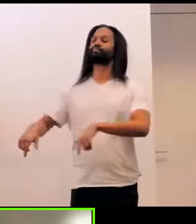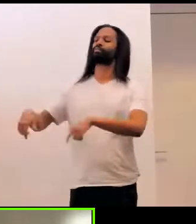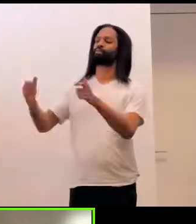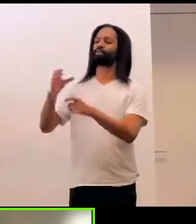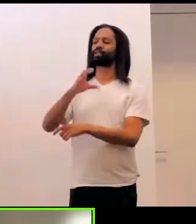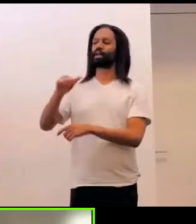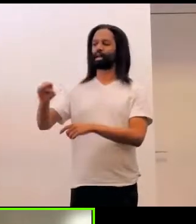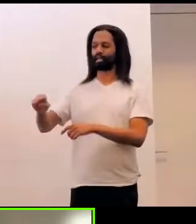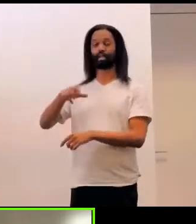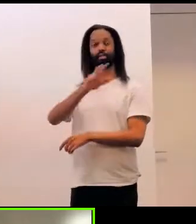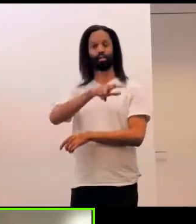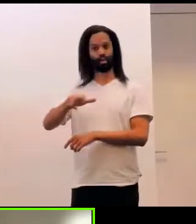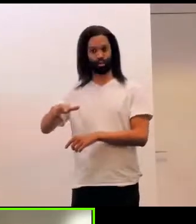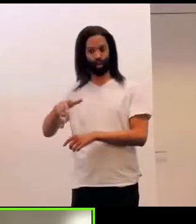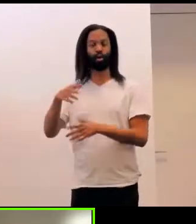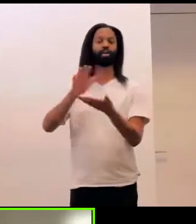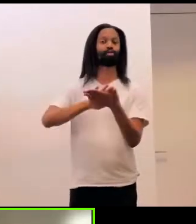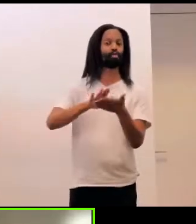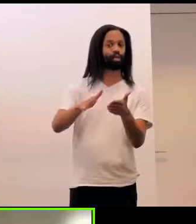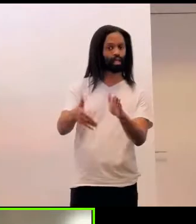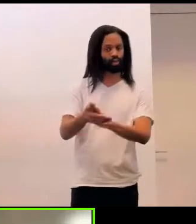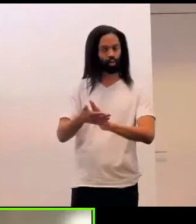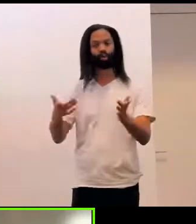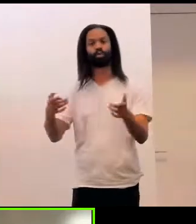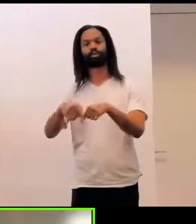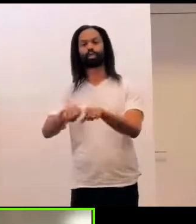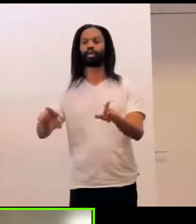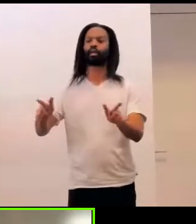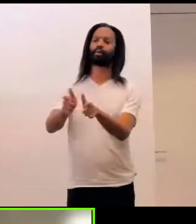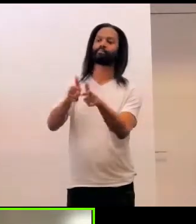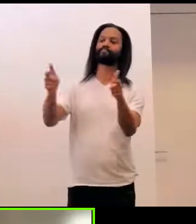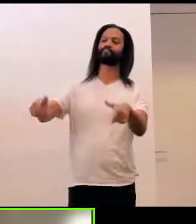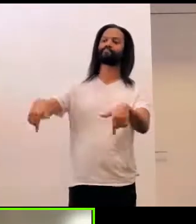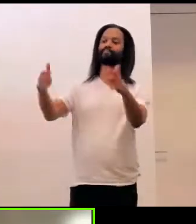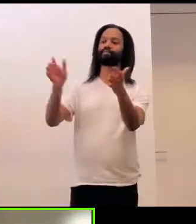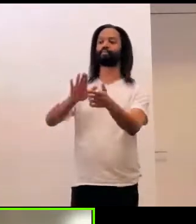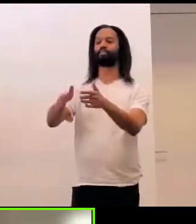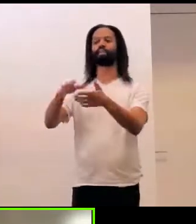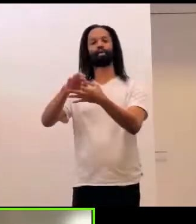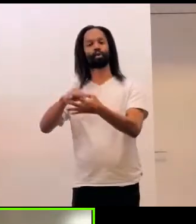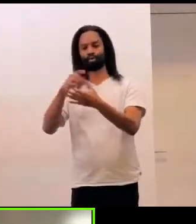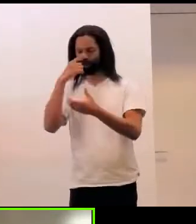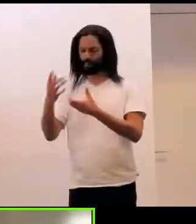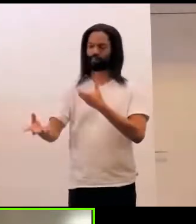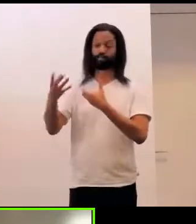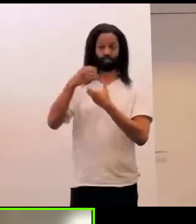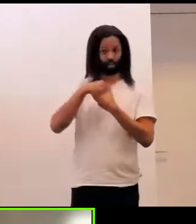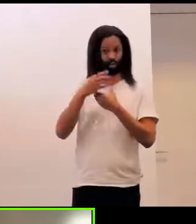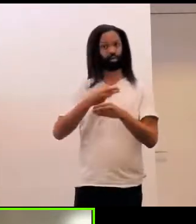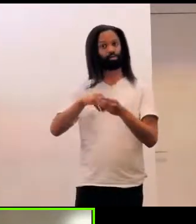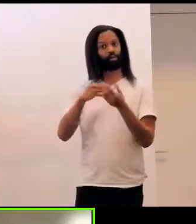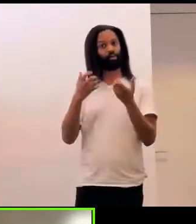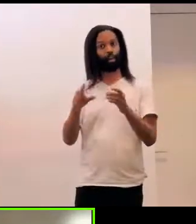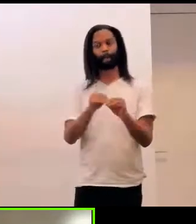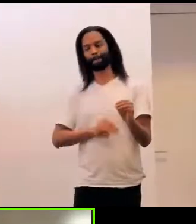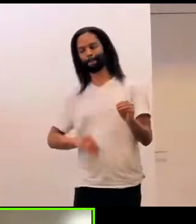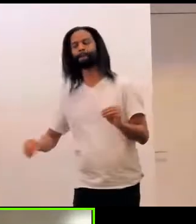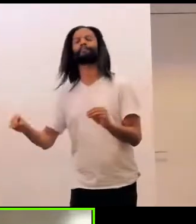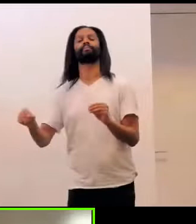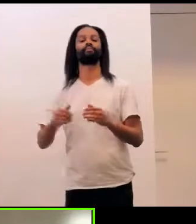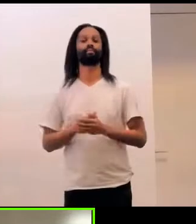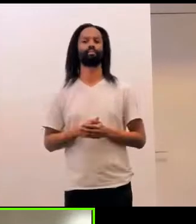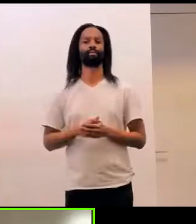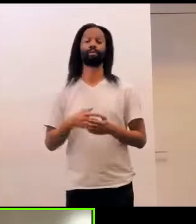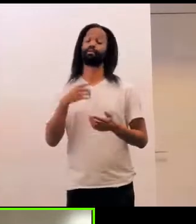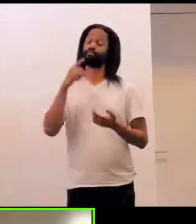logements, associations et édifices cultuels. Les prestations concernent toujours la gestion du gaz et du